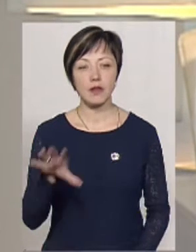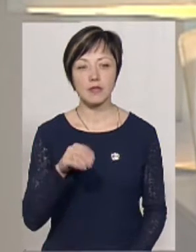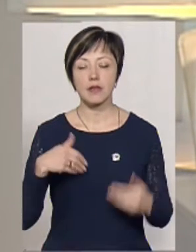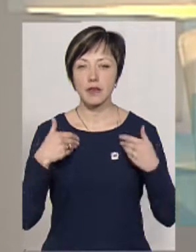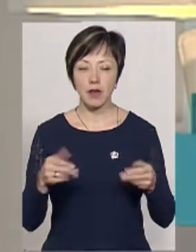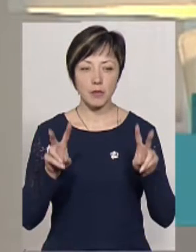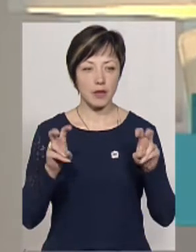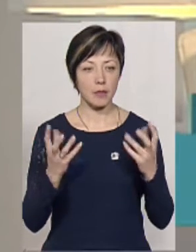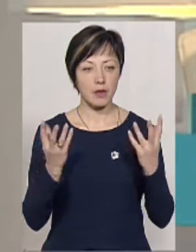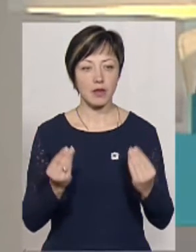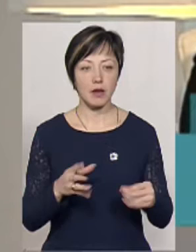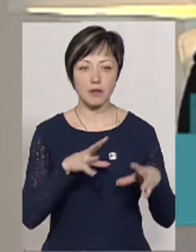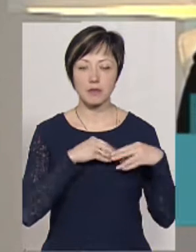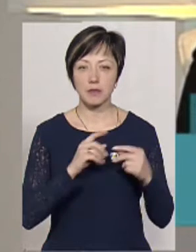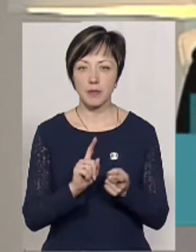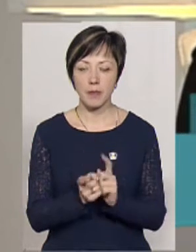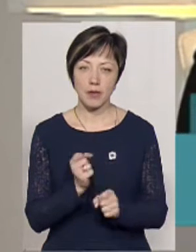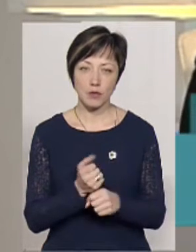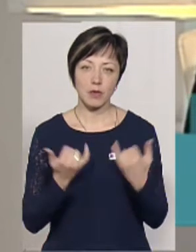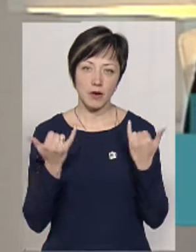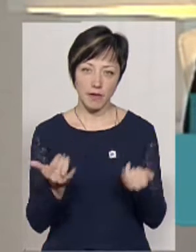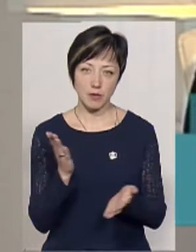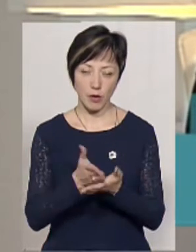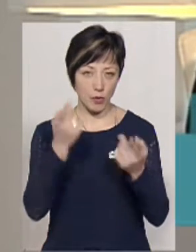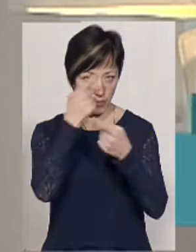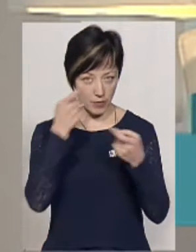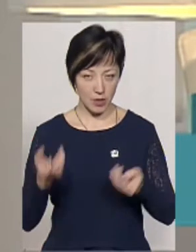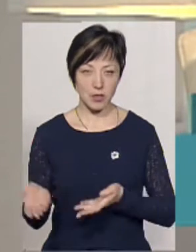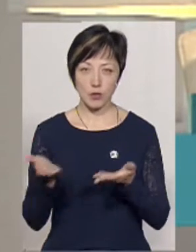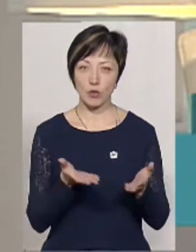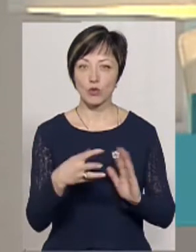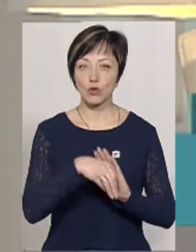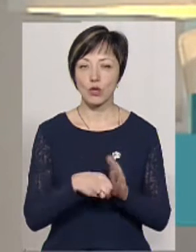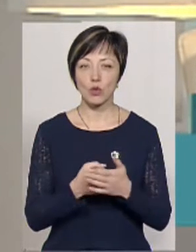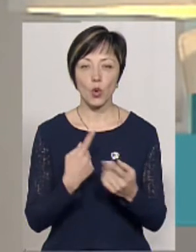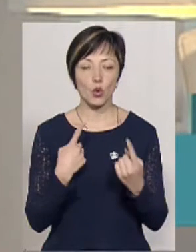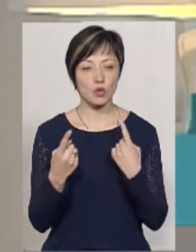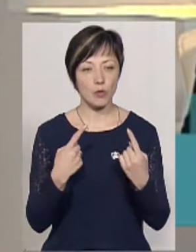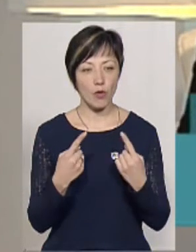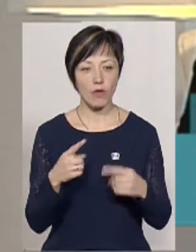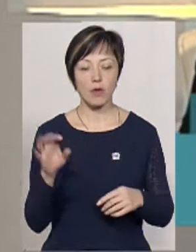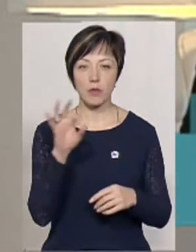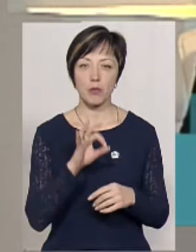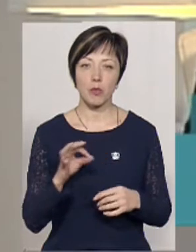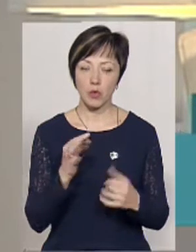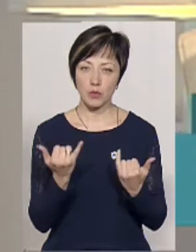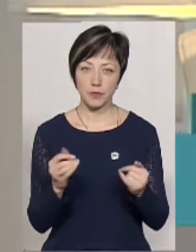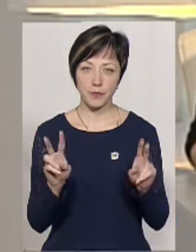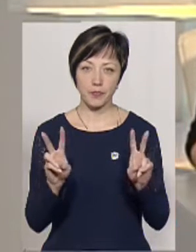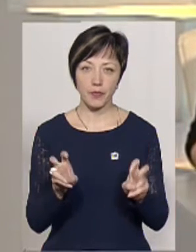всіх вітаємо в темі дня. Ми з Ольгою Рибак працюємо для вас наживо і запрошуємо долучатися до розмови. А йдемо сьогодні